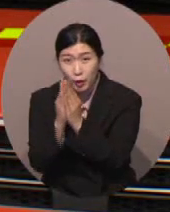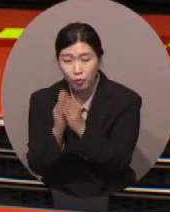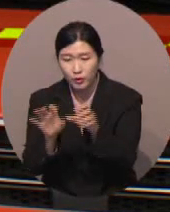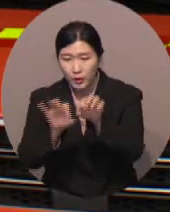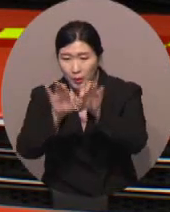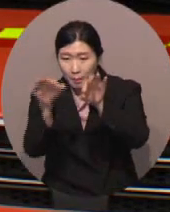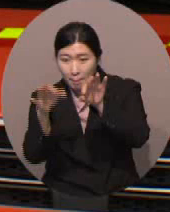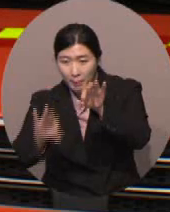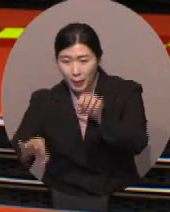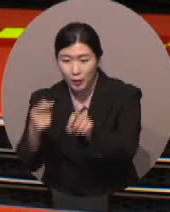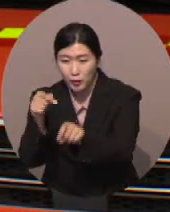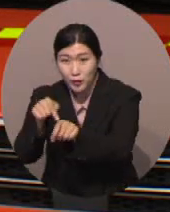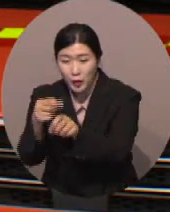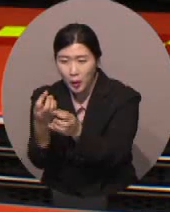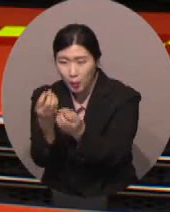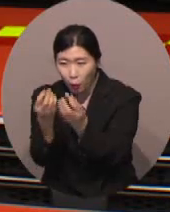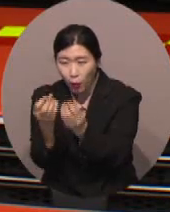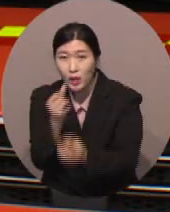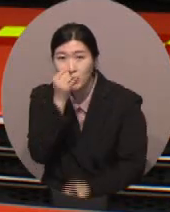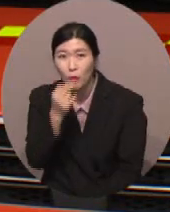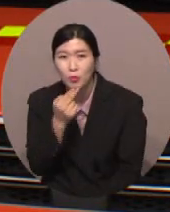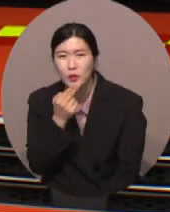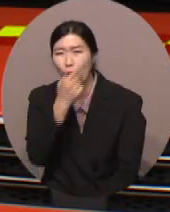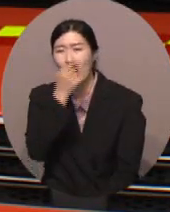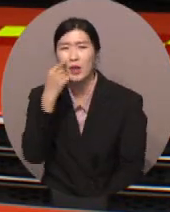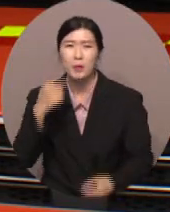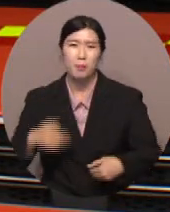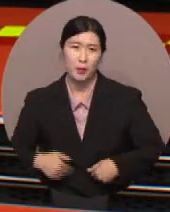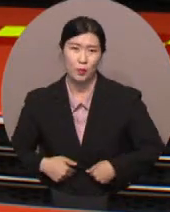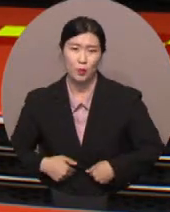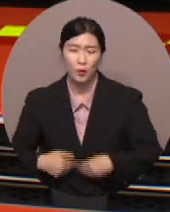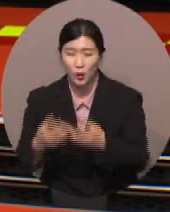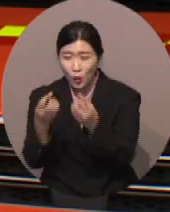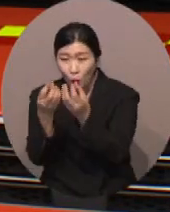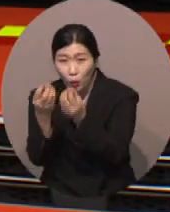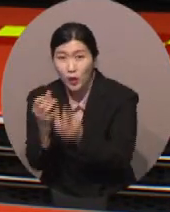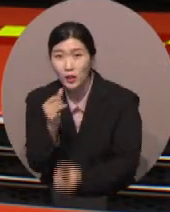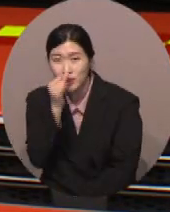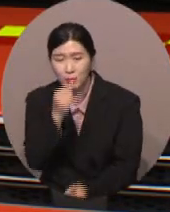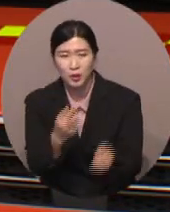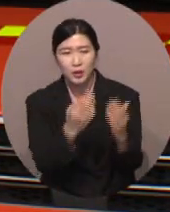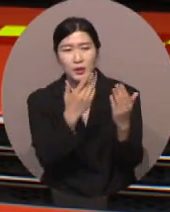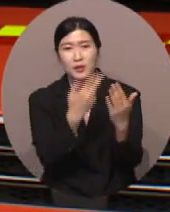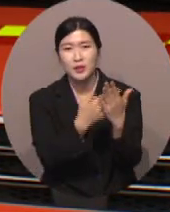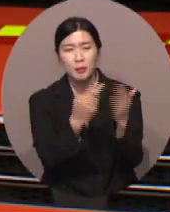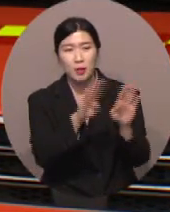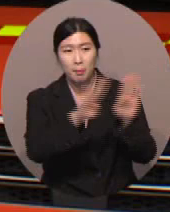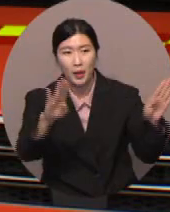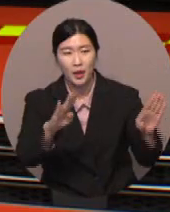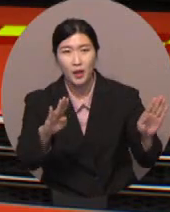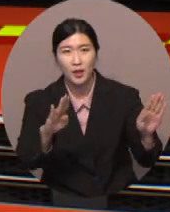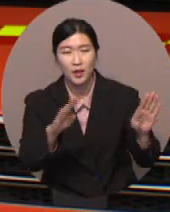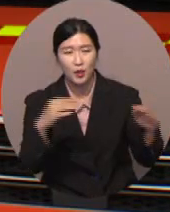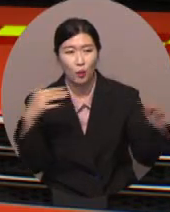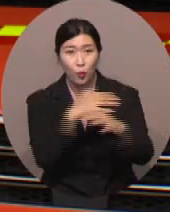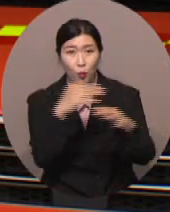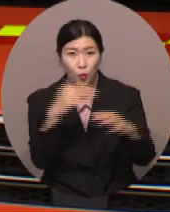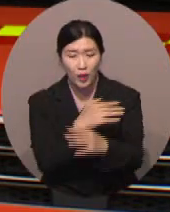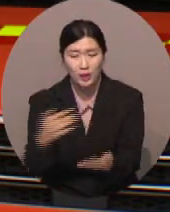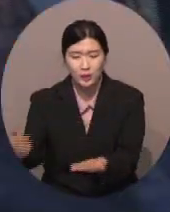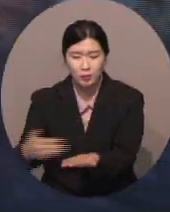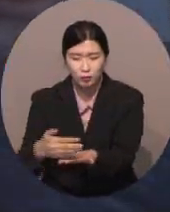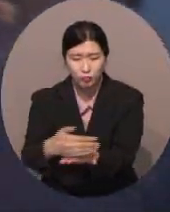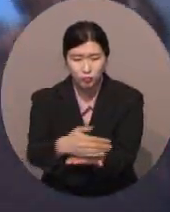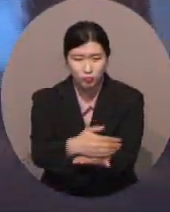연결 부위를 수시 점검해 주시고 누출 시 창문을 열어서 환기 및 빗자루로 바닥을 쓸듯이 가스를 배출해 주셔야